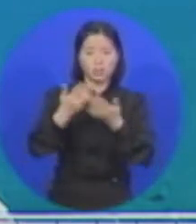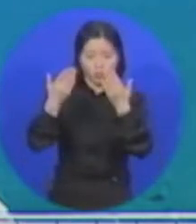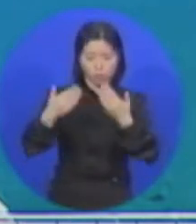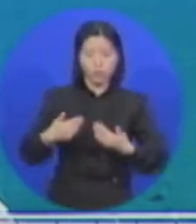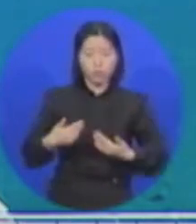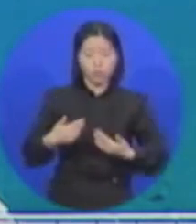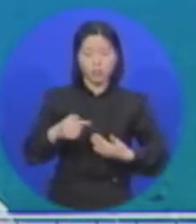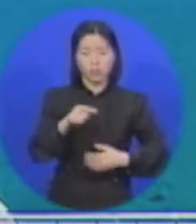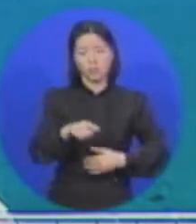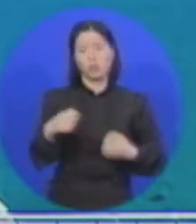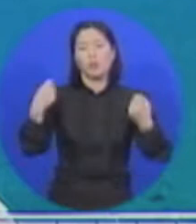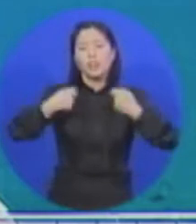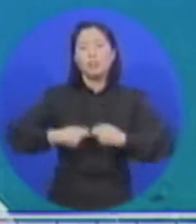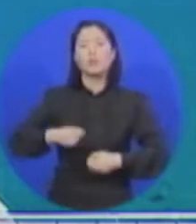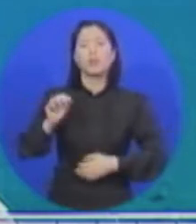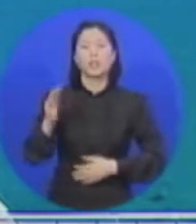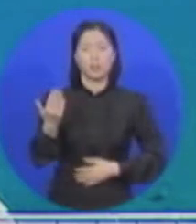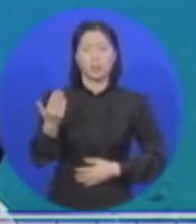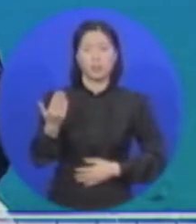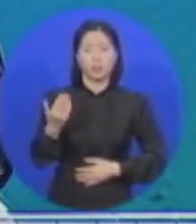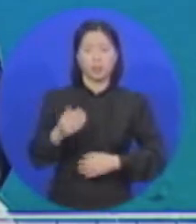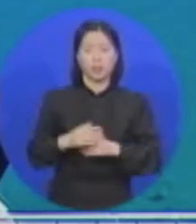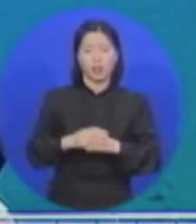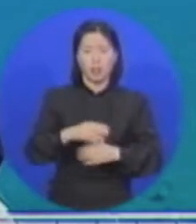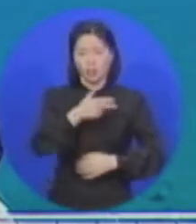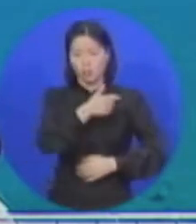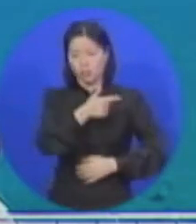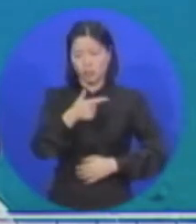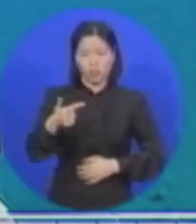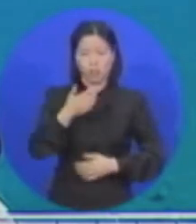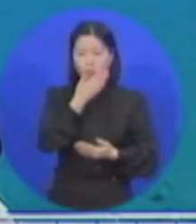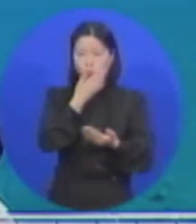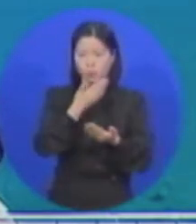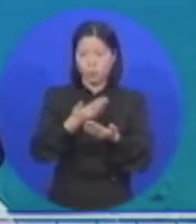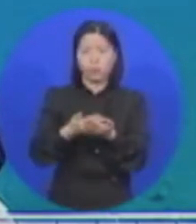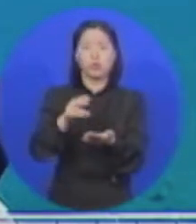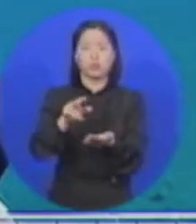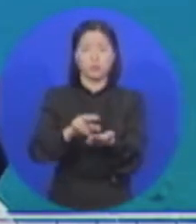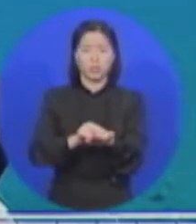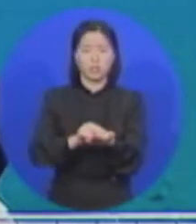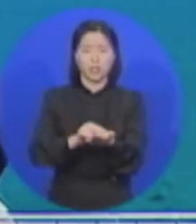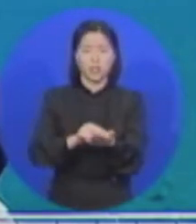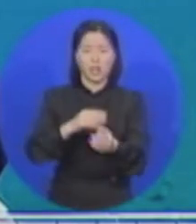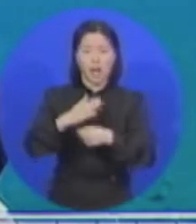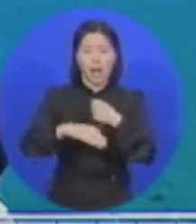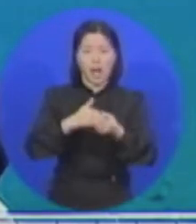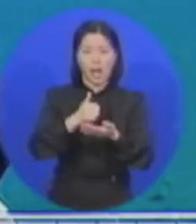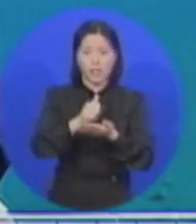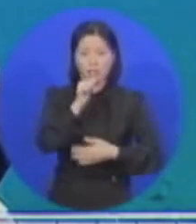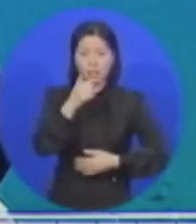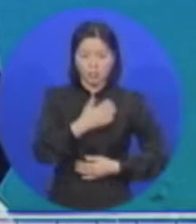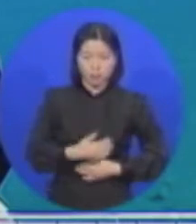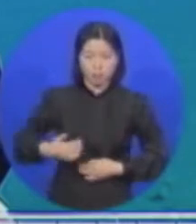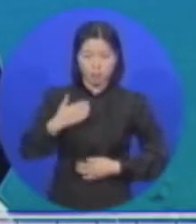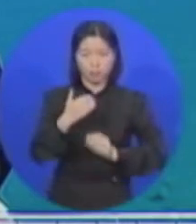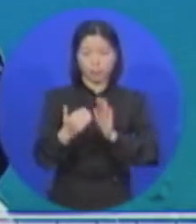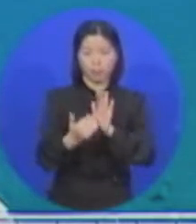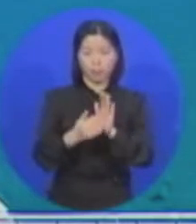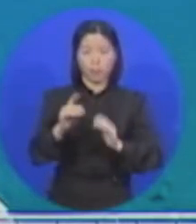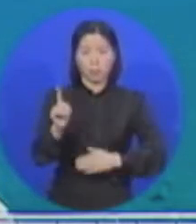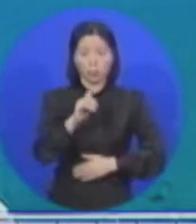입으셔야 되겠죠 대단히 중요한 문제에요 하나님의 전신갑주 는 뭘까